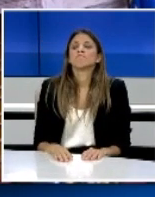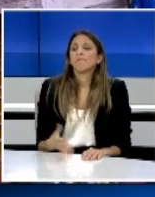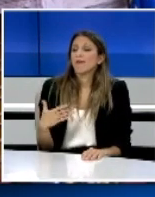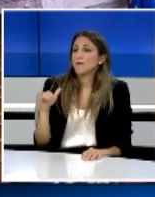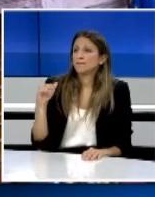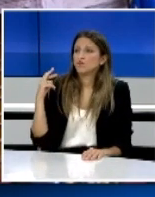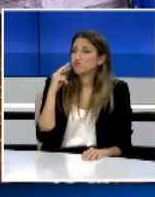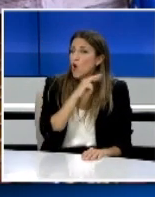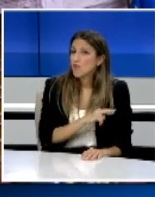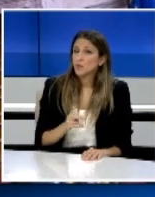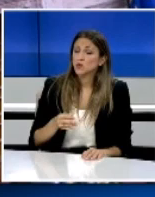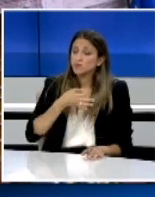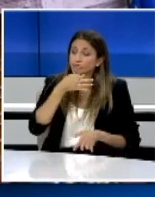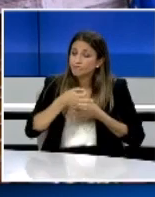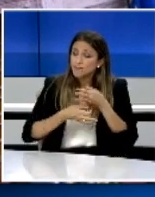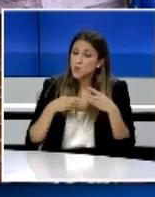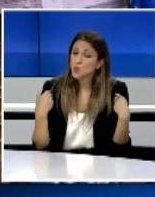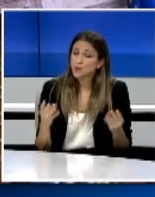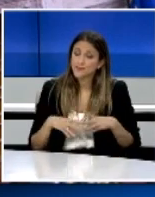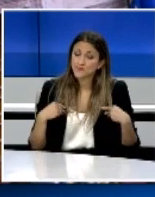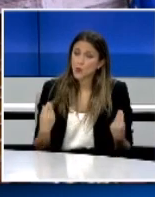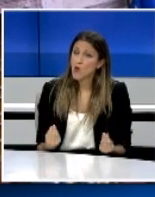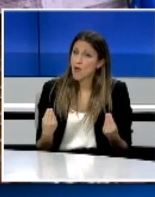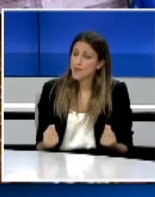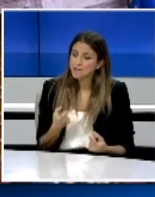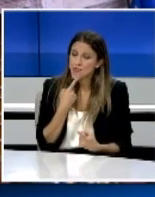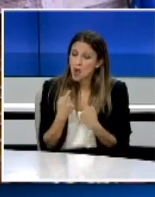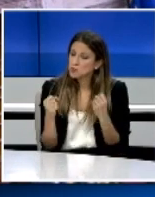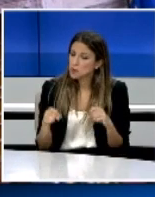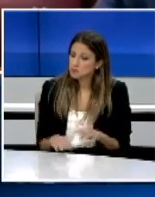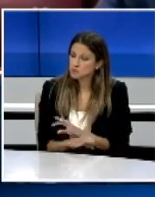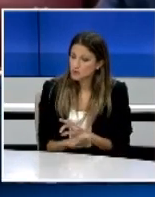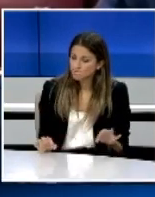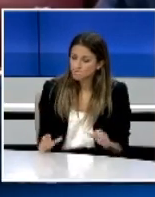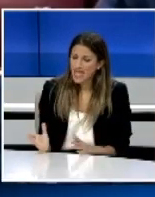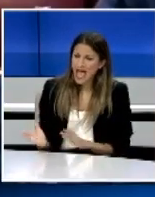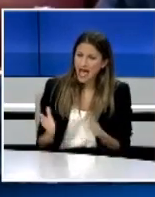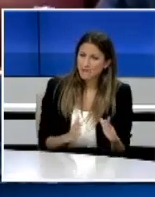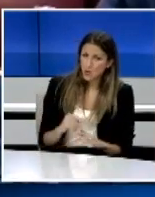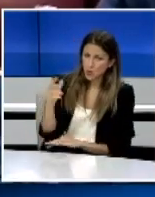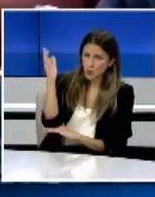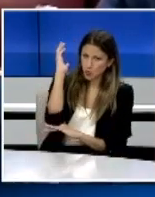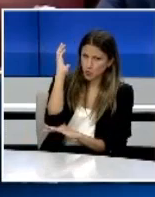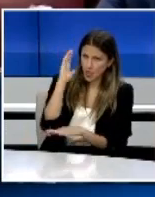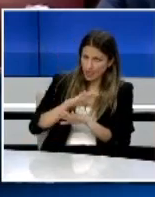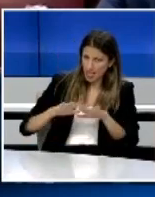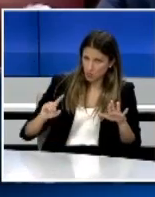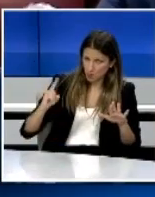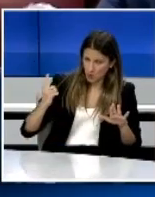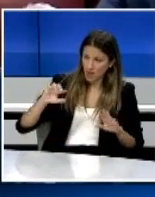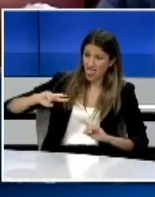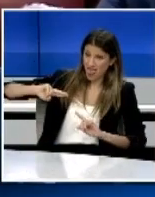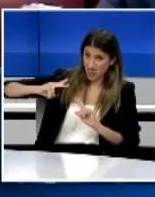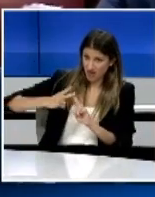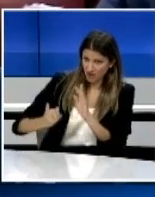διάλογος και μάλιστα σε ήρεμο ύφος στη Βουλή. Αλλά όταν ακούω πολλές φορές τη δευτερομιλία σας, έχω την αίσθηση ότι γίνεται διάλογος